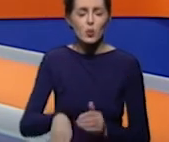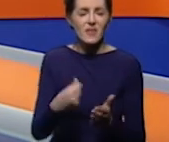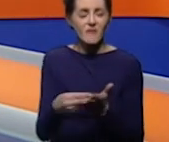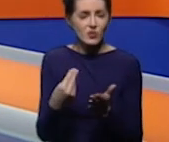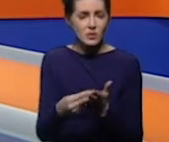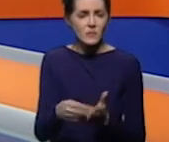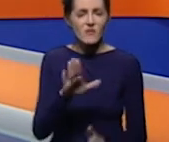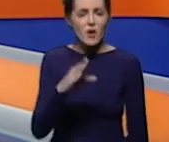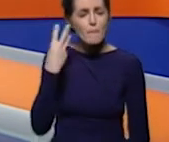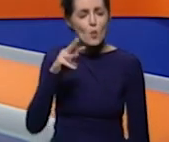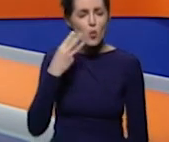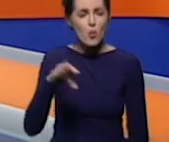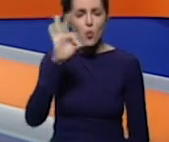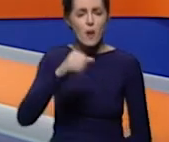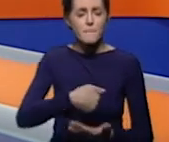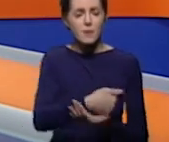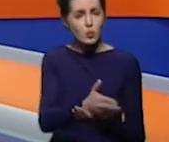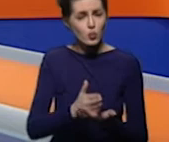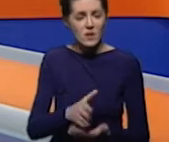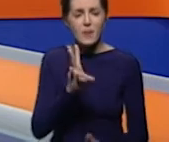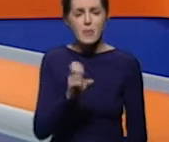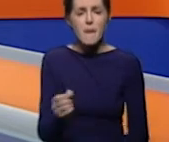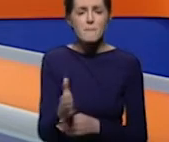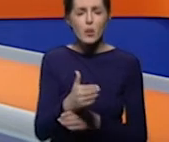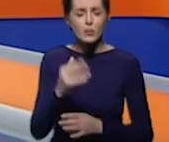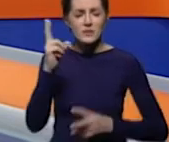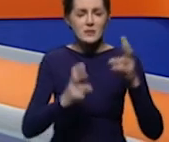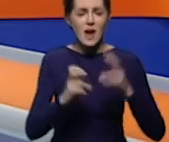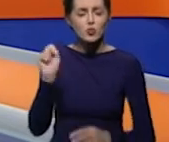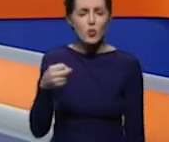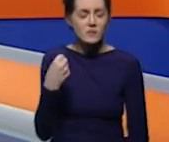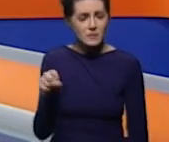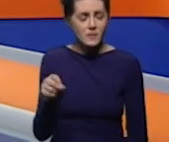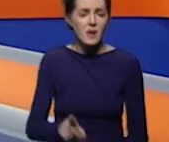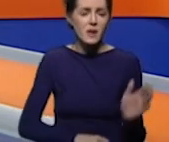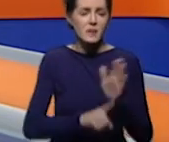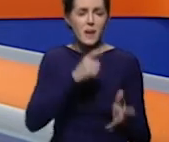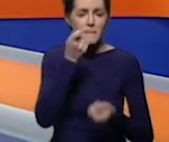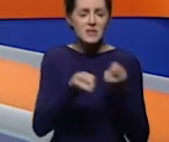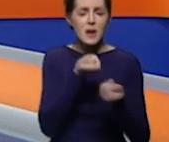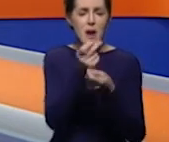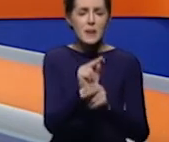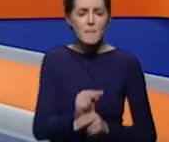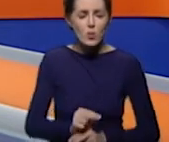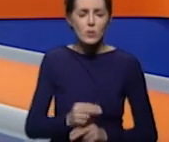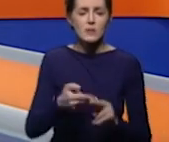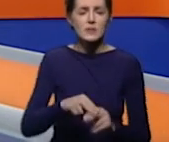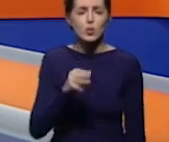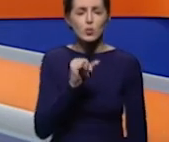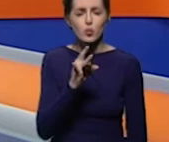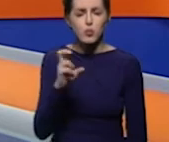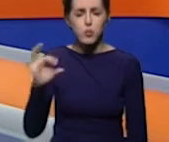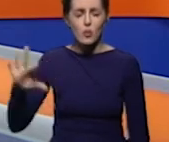інвестицій в модернізацію обладнання на Маріупольському комбінаті «Азовсталь». Розпочали капітальний ремонт